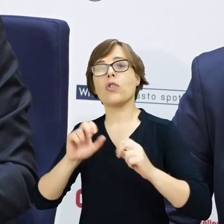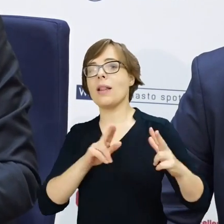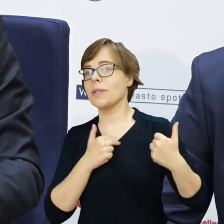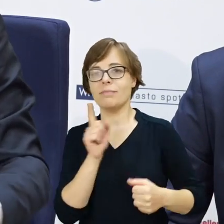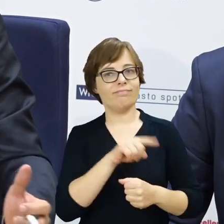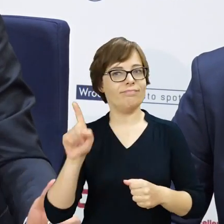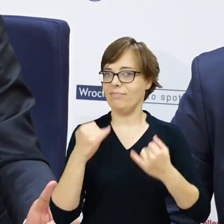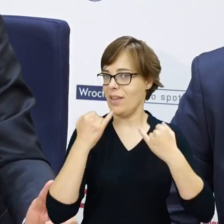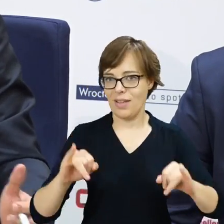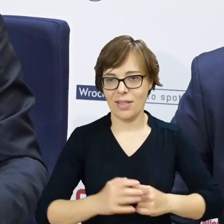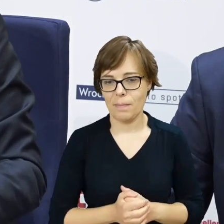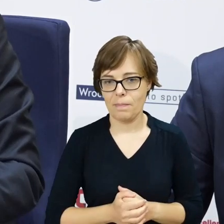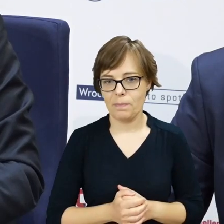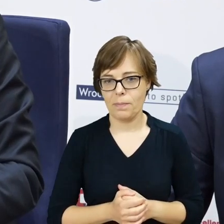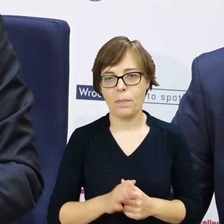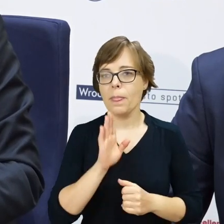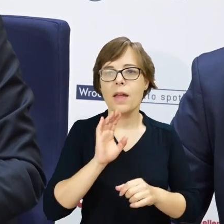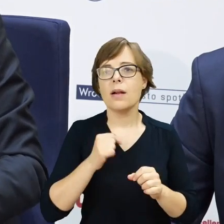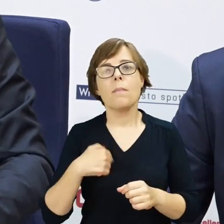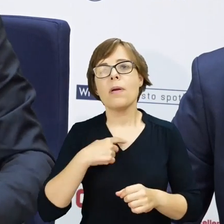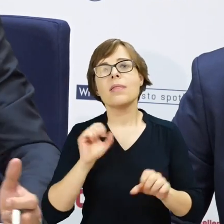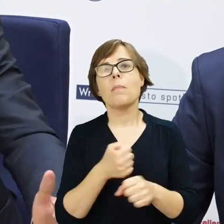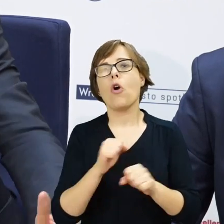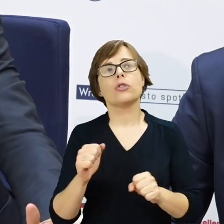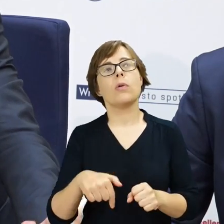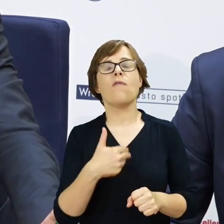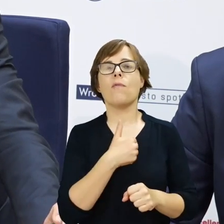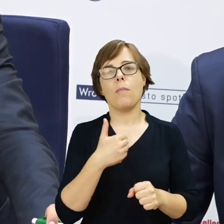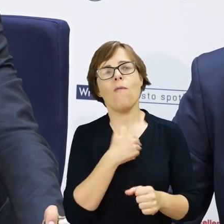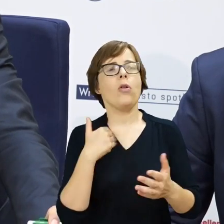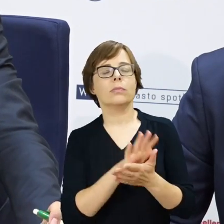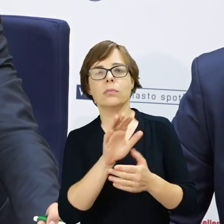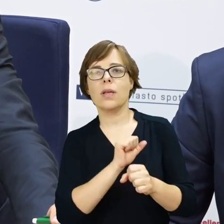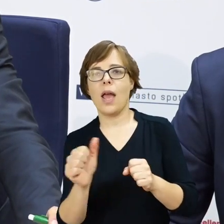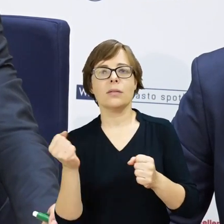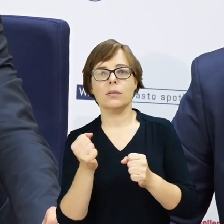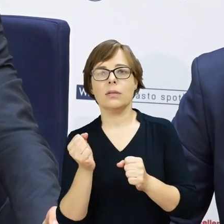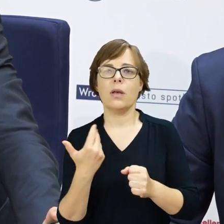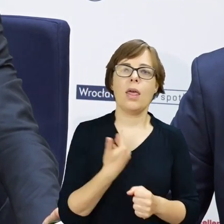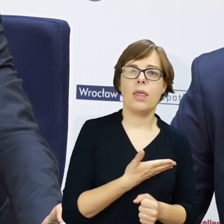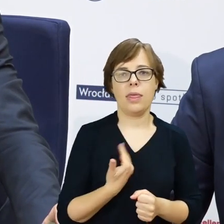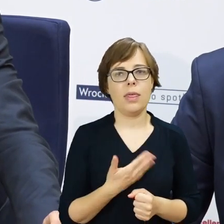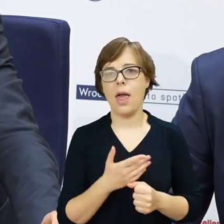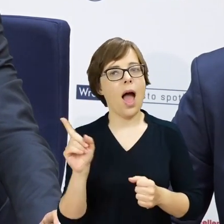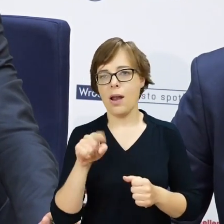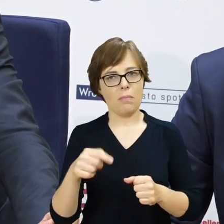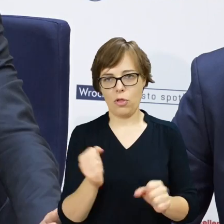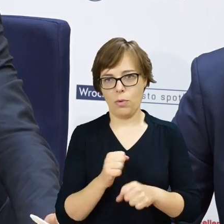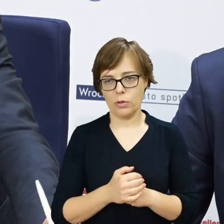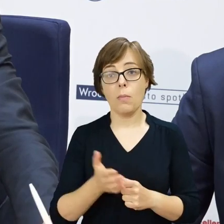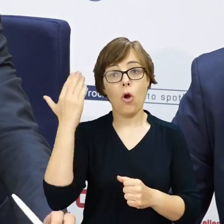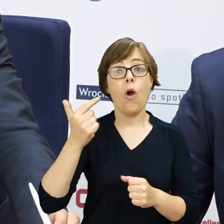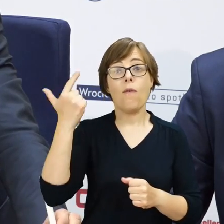polskie skrajności rozchwiania od jednego spektrum w drugie, bo jeżeli odbędziemy podróż w czasie do 2002 roku, kiedy ta ustawa wchodziła w